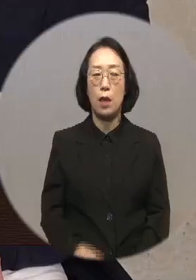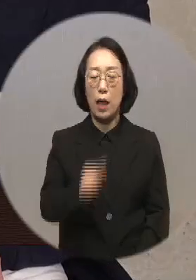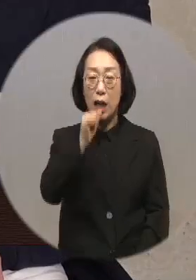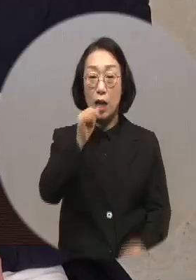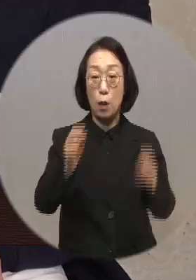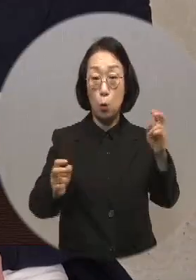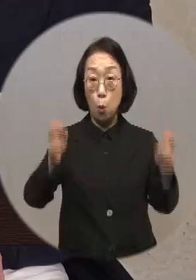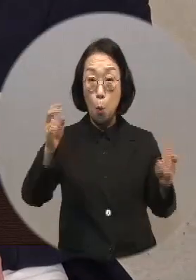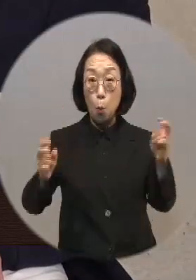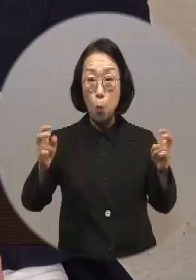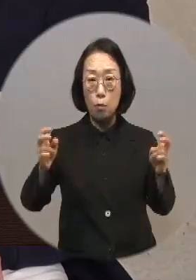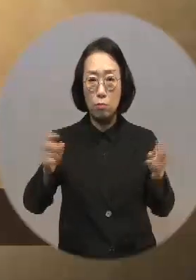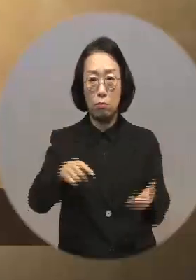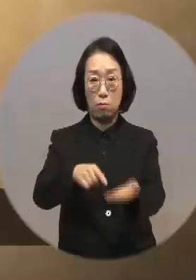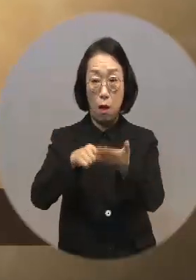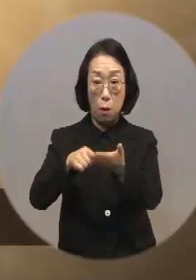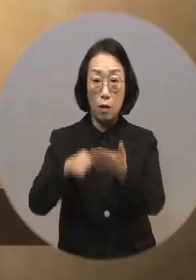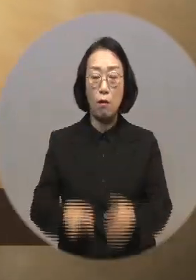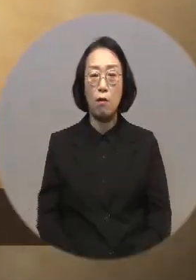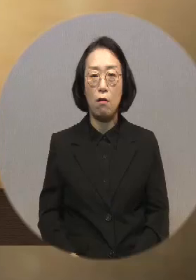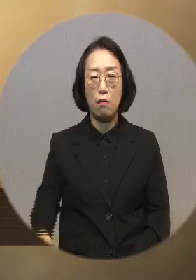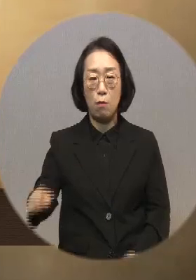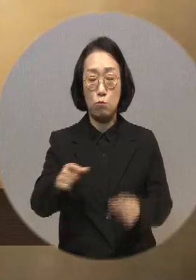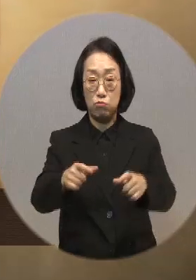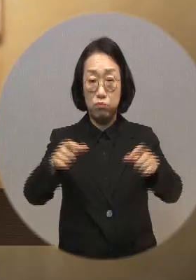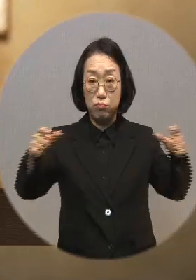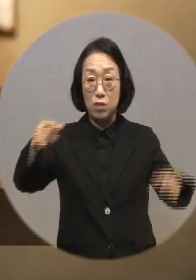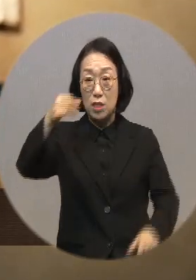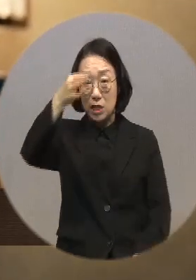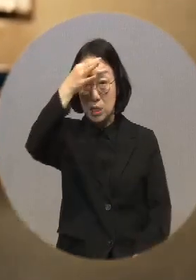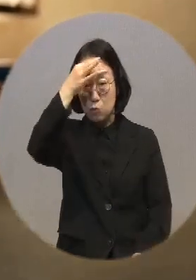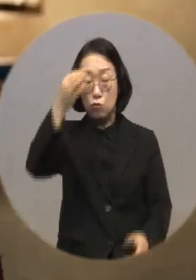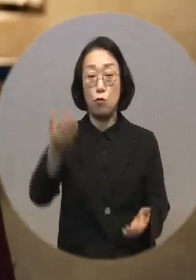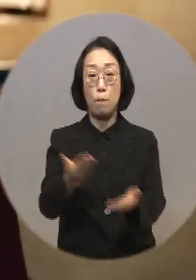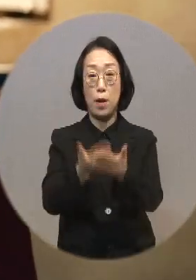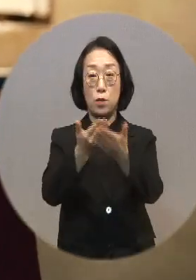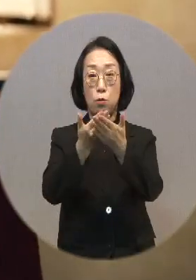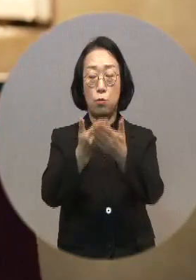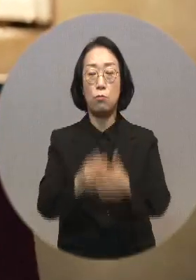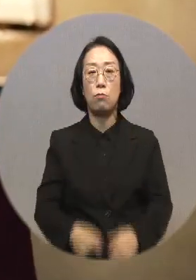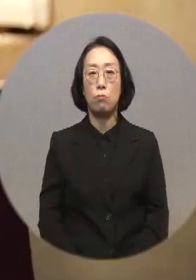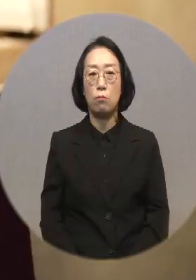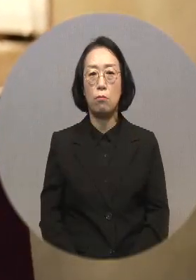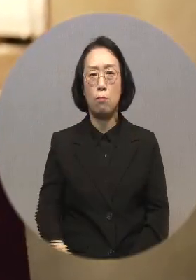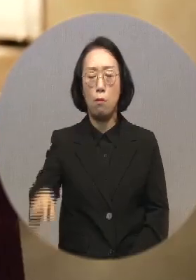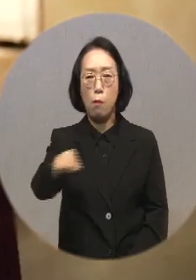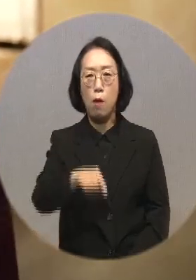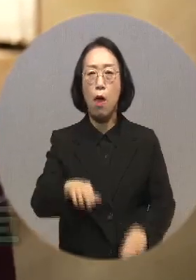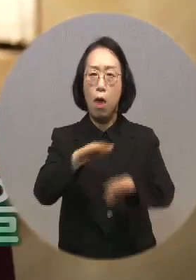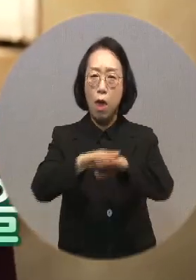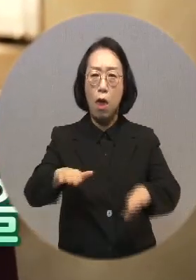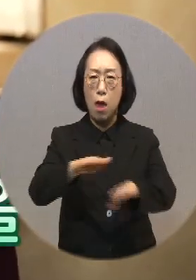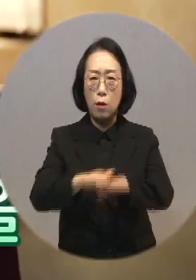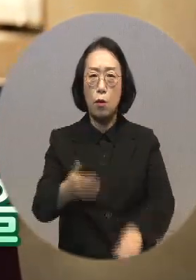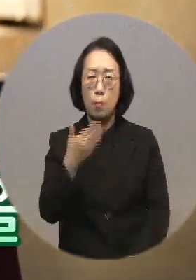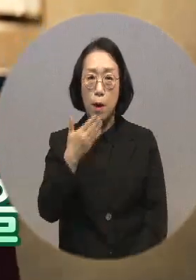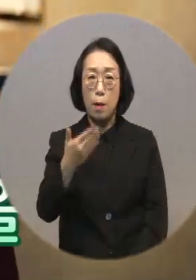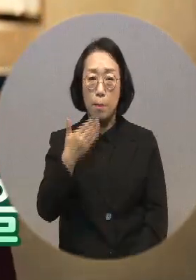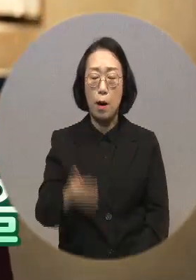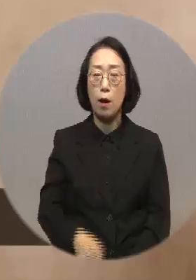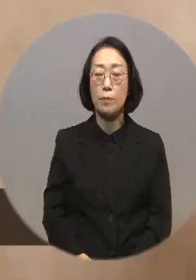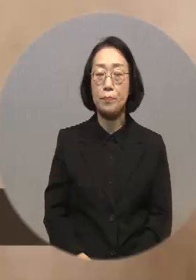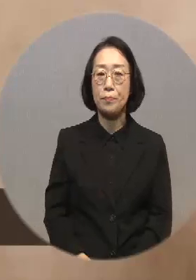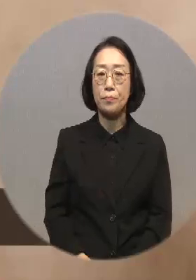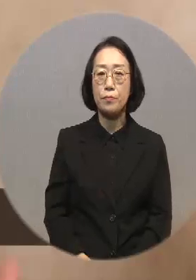로봇의 시대로 넘어가고 다른 여러 가지 기술 발전이 일어나면서 이것들도 좀 해결이 되지 않을까라는 생각이 드는데